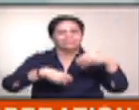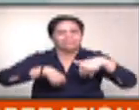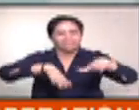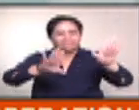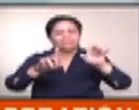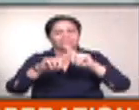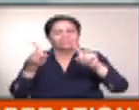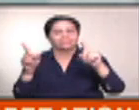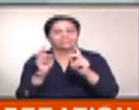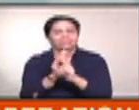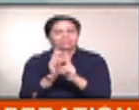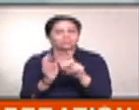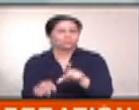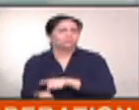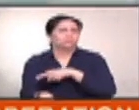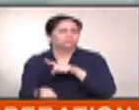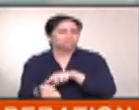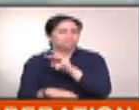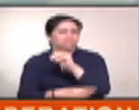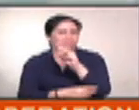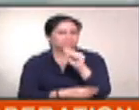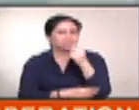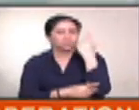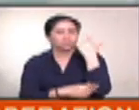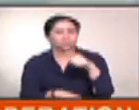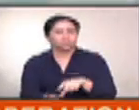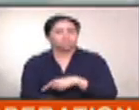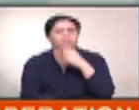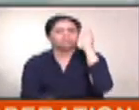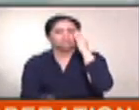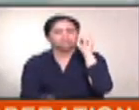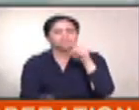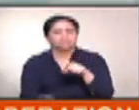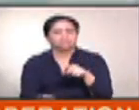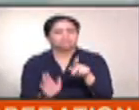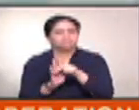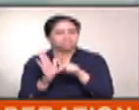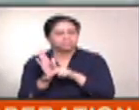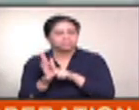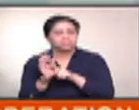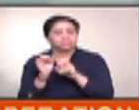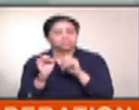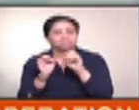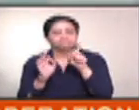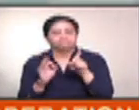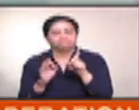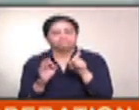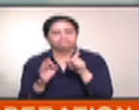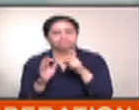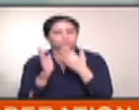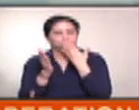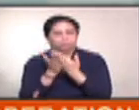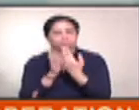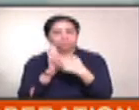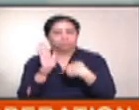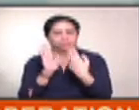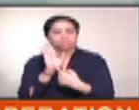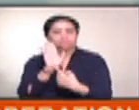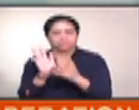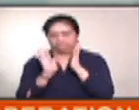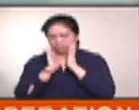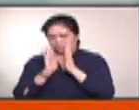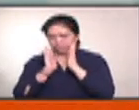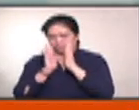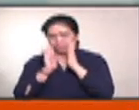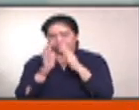ho, matatagal na ho sila sa MMD, matatagal na ho. Ano, alam na ho dapat nila na yung we should lead by example, sir. Medyo nakakahiya